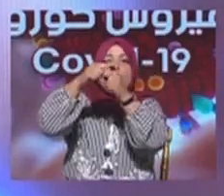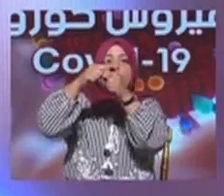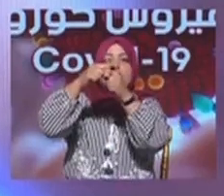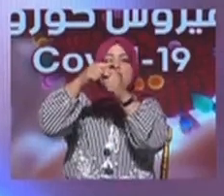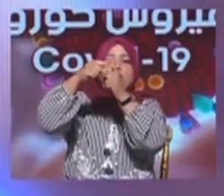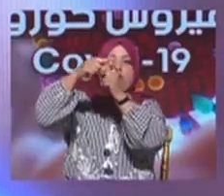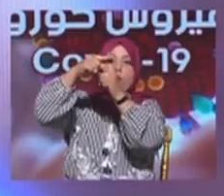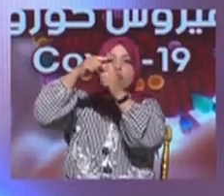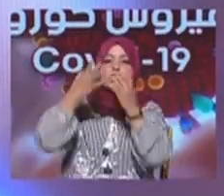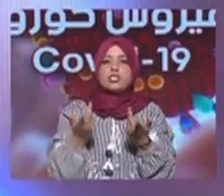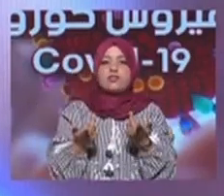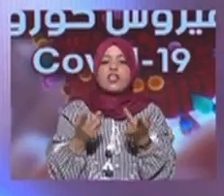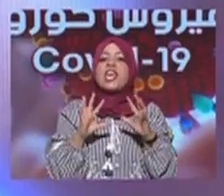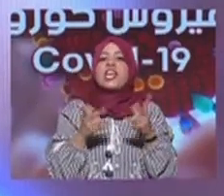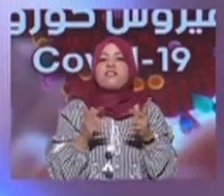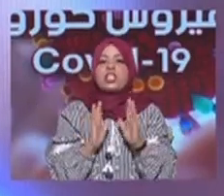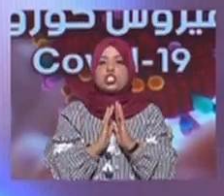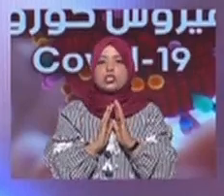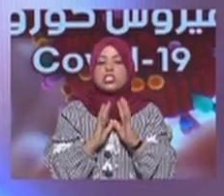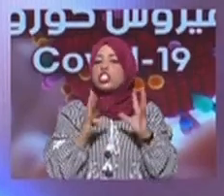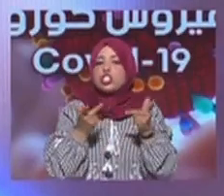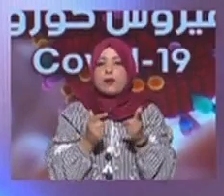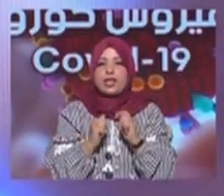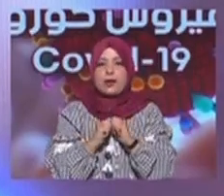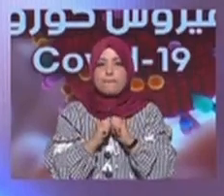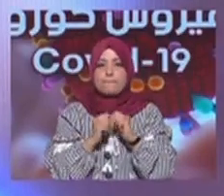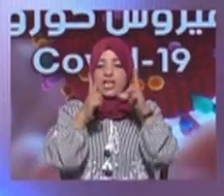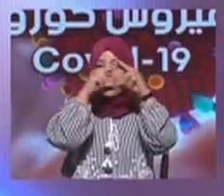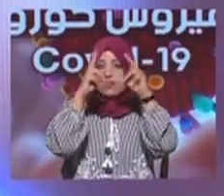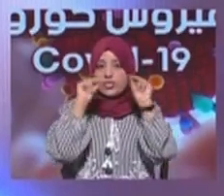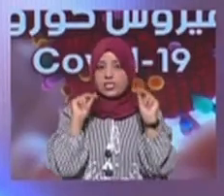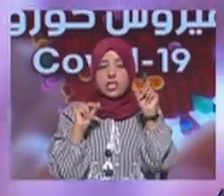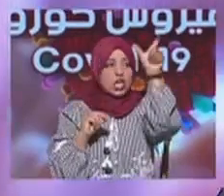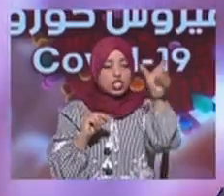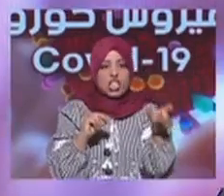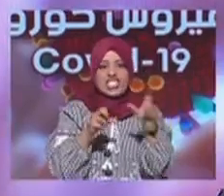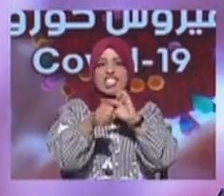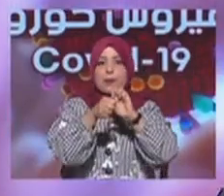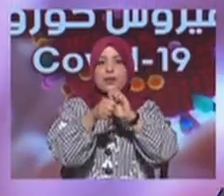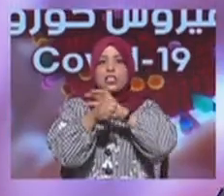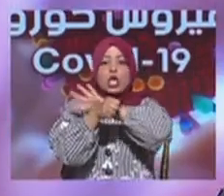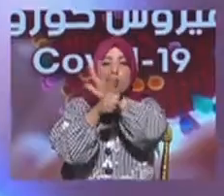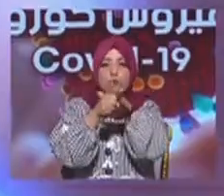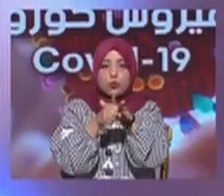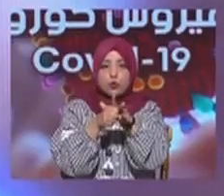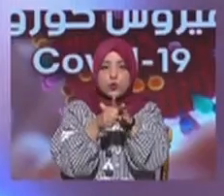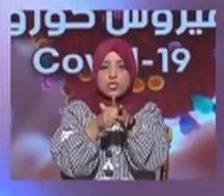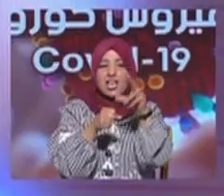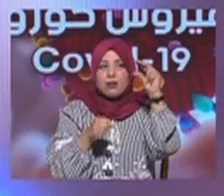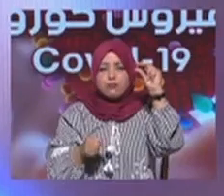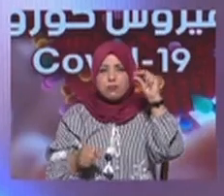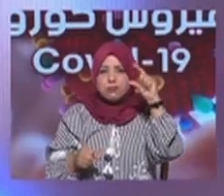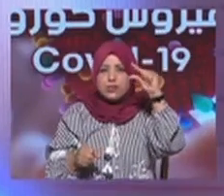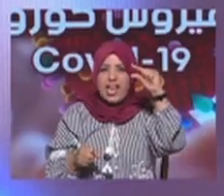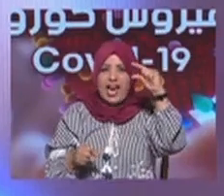qu'elle ماهيش sensible à 100%. اش معناتها؟ معناتها ينجم يكون العبد حامل للفيروس وكميه صغيره ياسر نتاع الفيروس موجوده